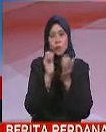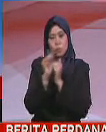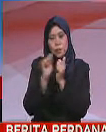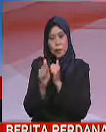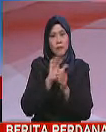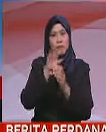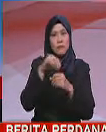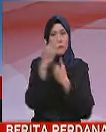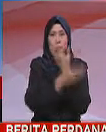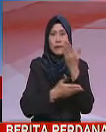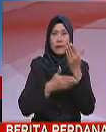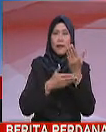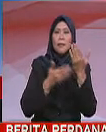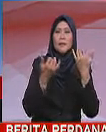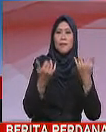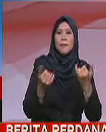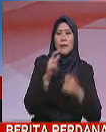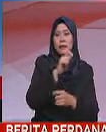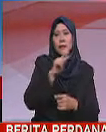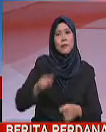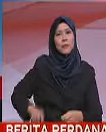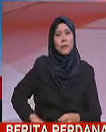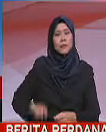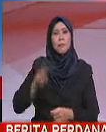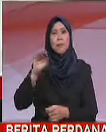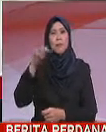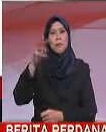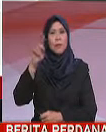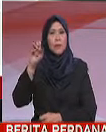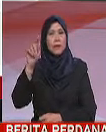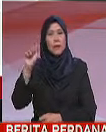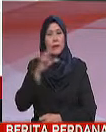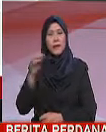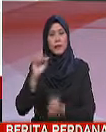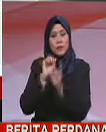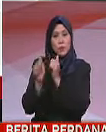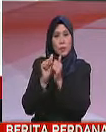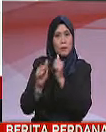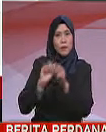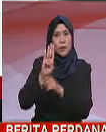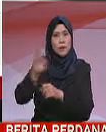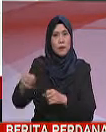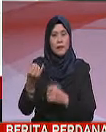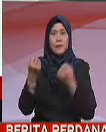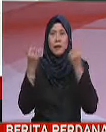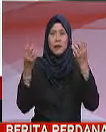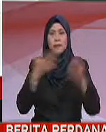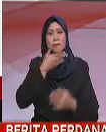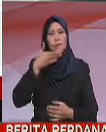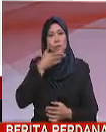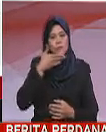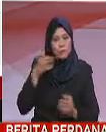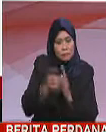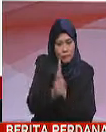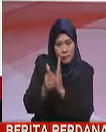negara termasuk Sekolah Sukan Tungku Mahkota Ismail dan Sekolah Sukan Bukit Jalil mempunyai ramai pelapis muda berpotensi